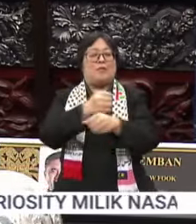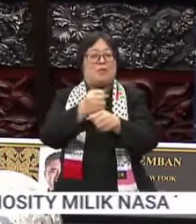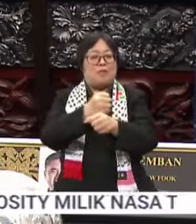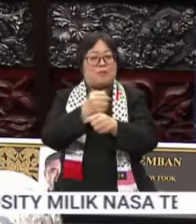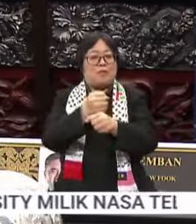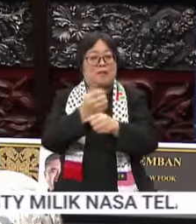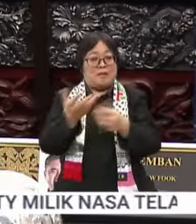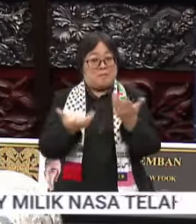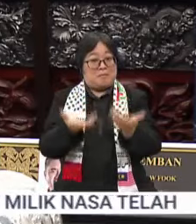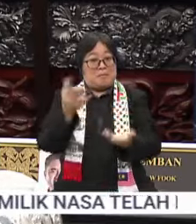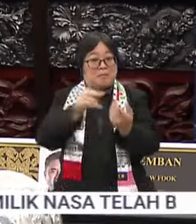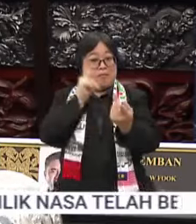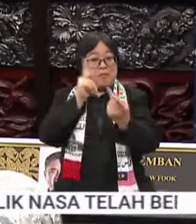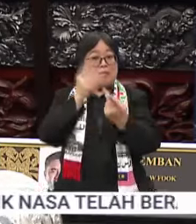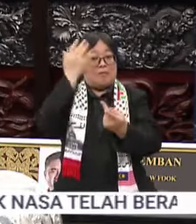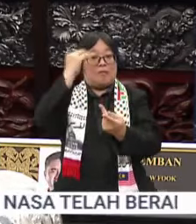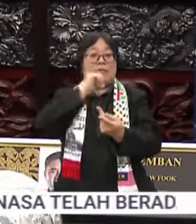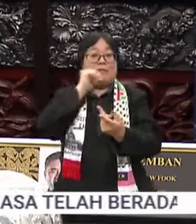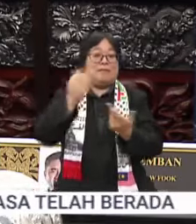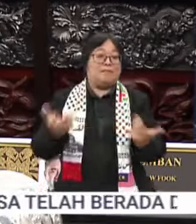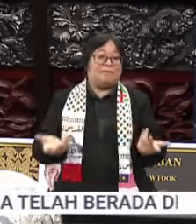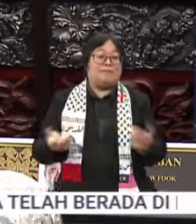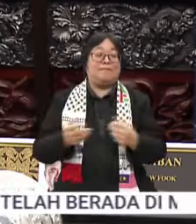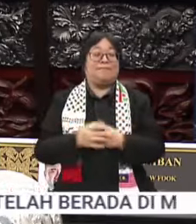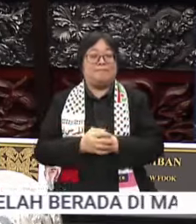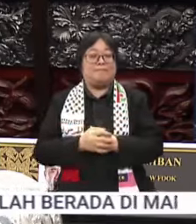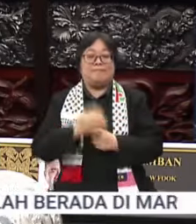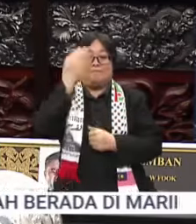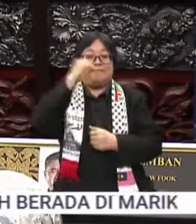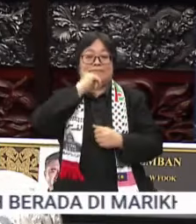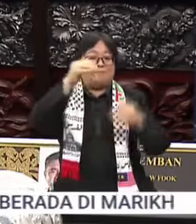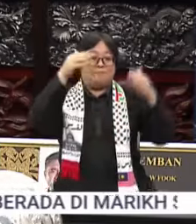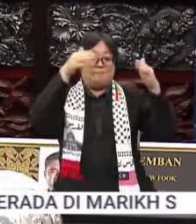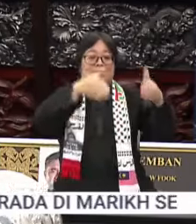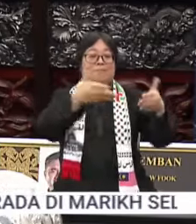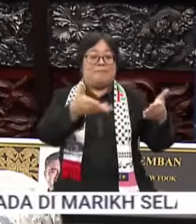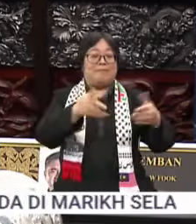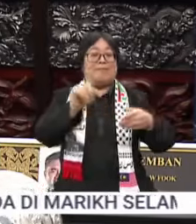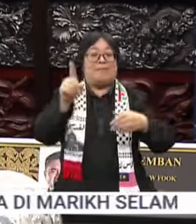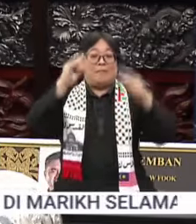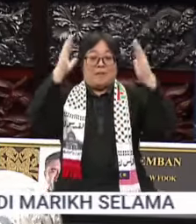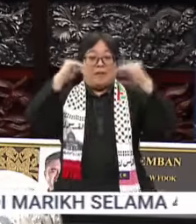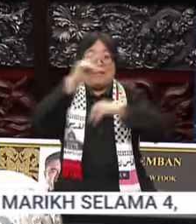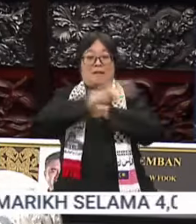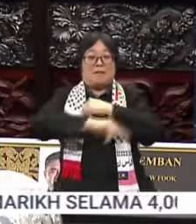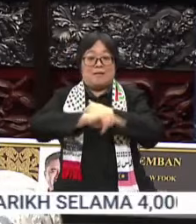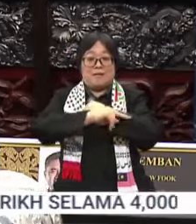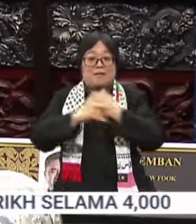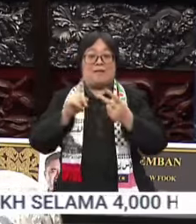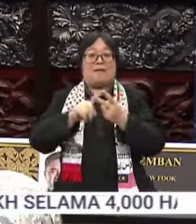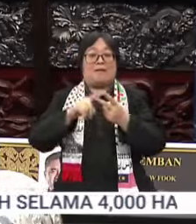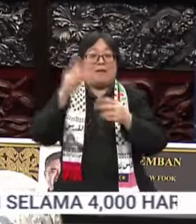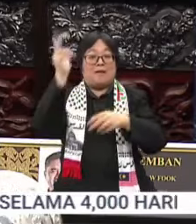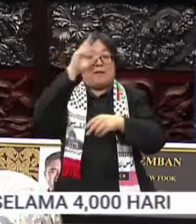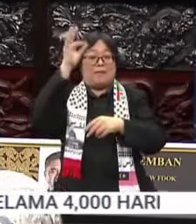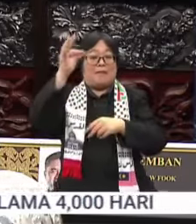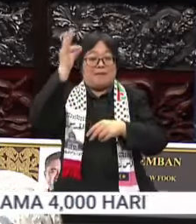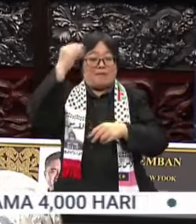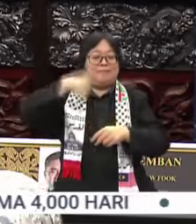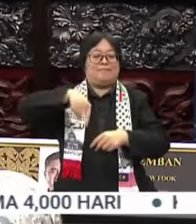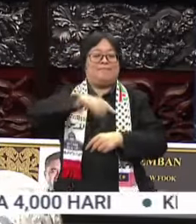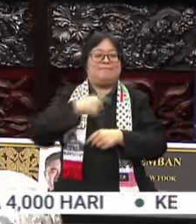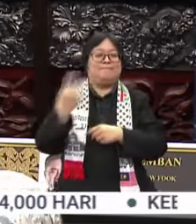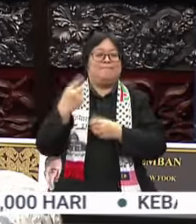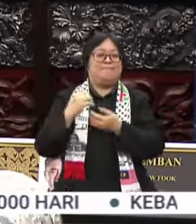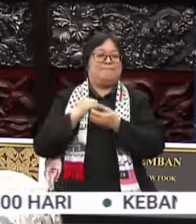ianya sesuai kenapa kita tidak tumpukan kita harap kerajaan negeri dan federal government Kita